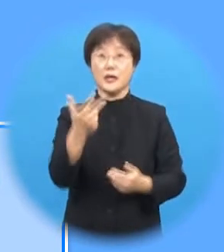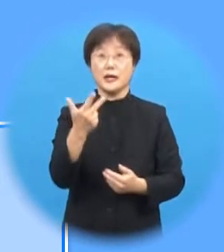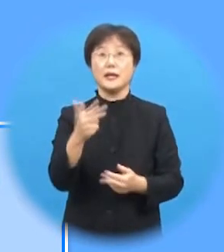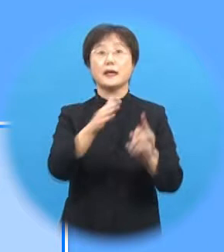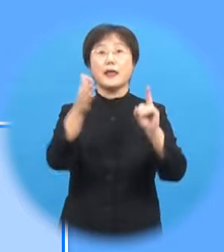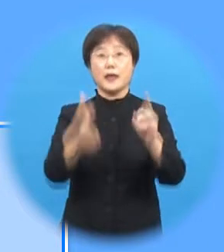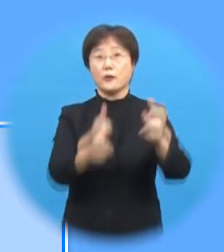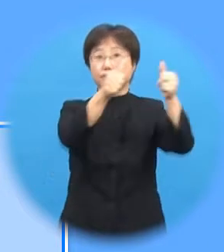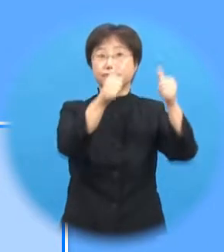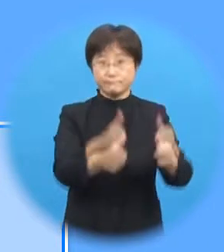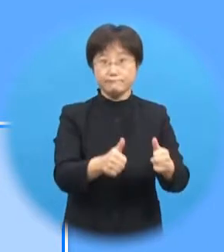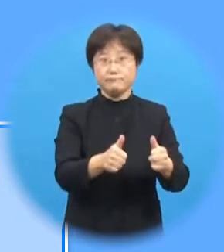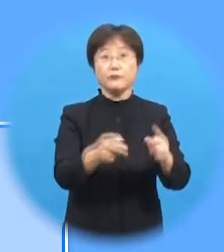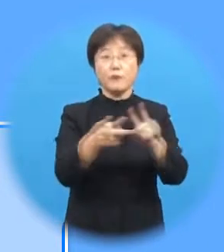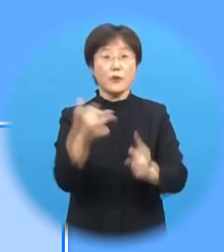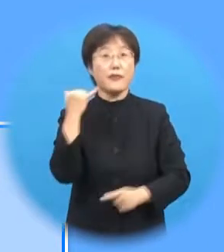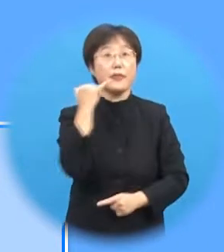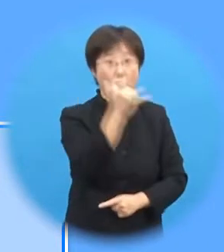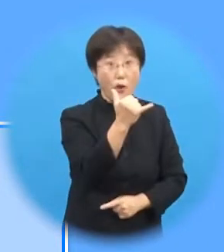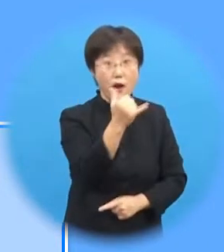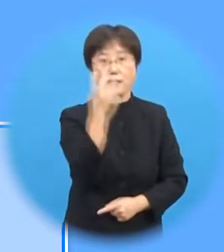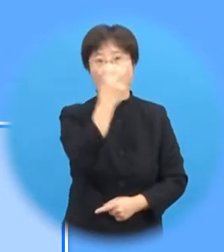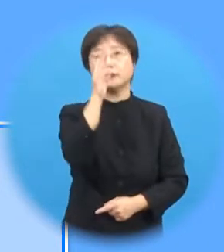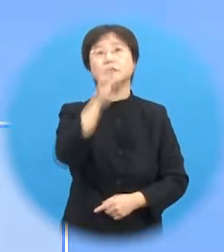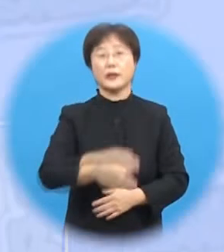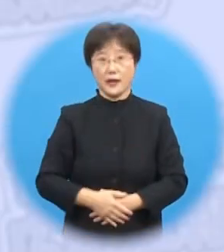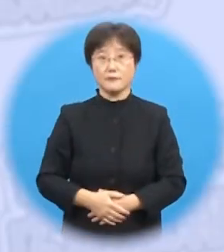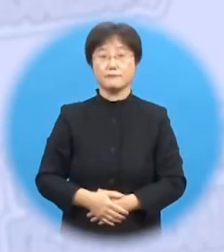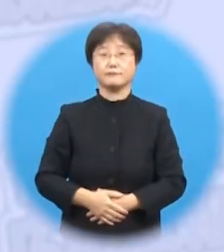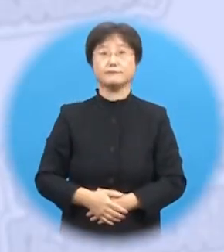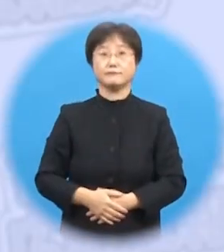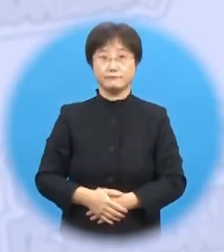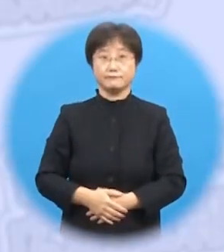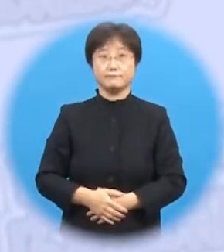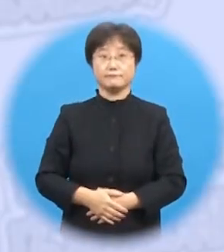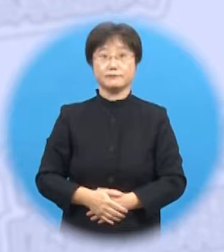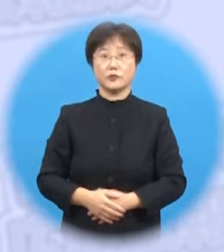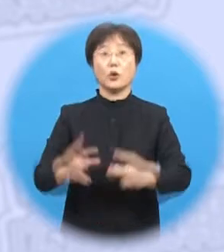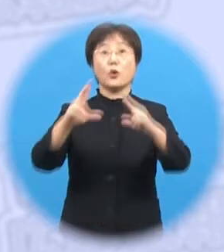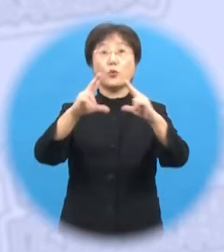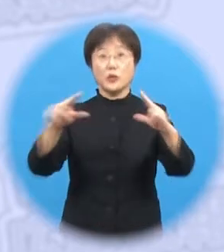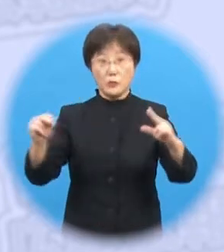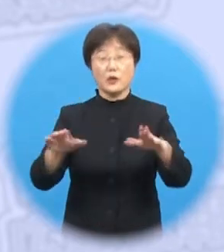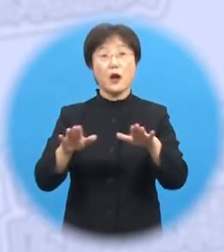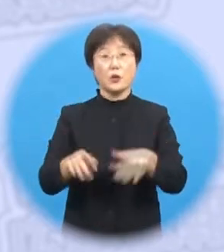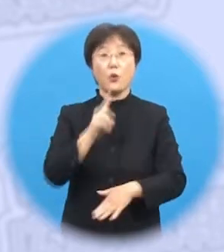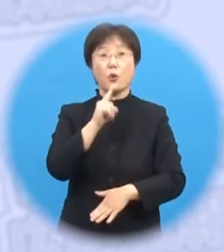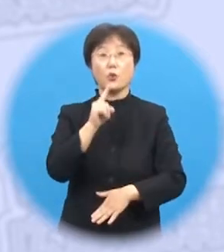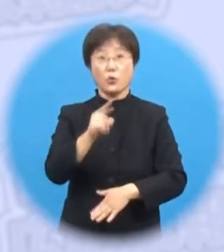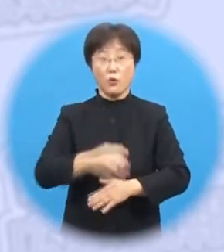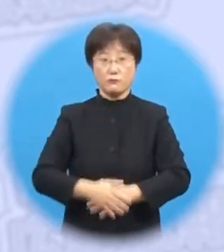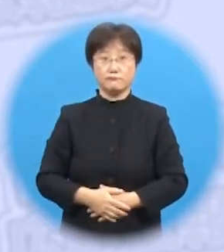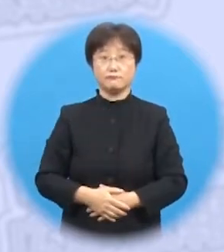、またはお電話でご確認ください。それではフジッピーから今日の